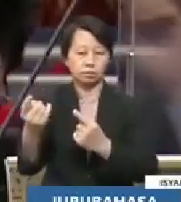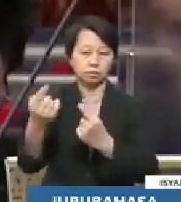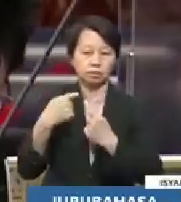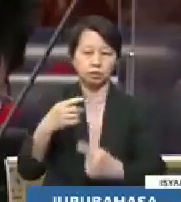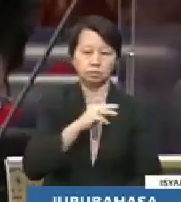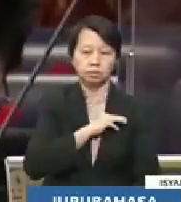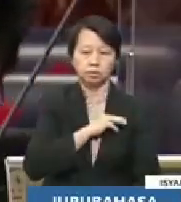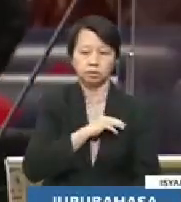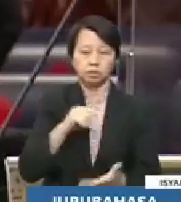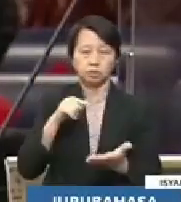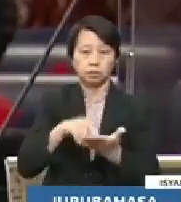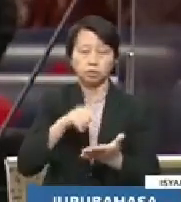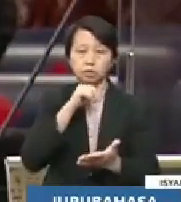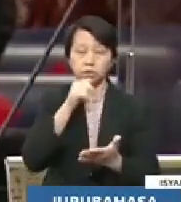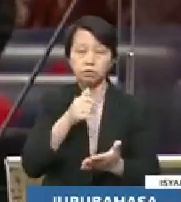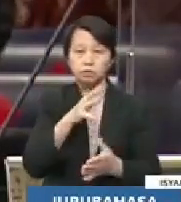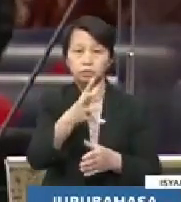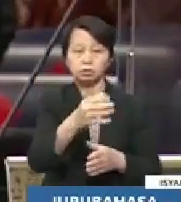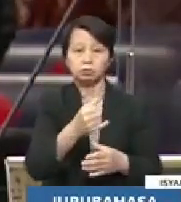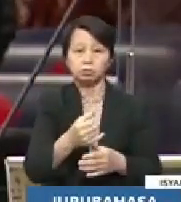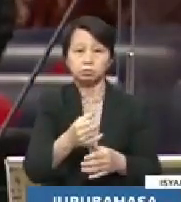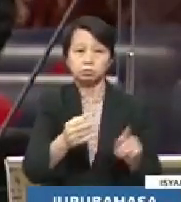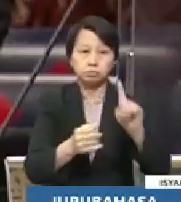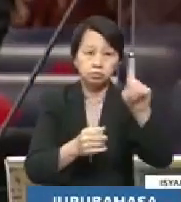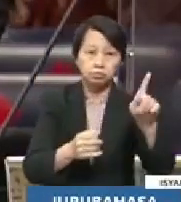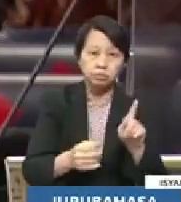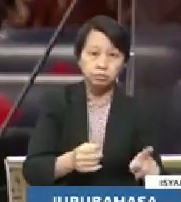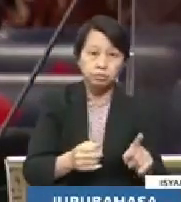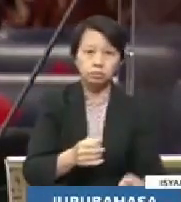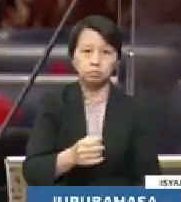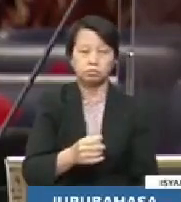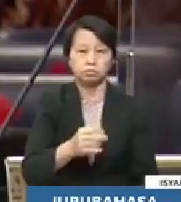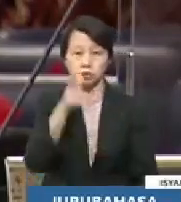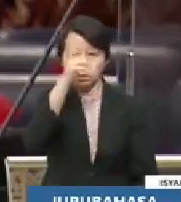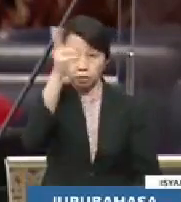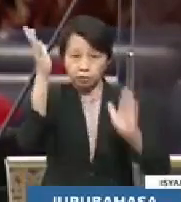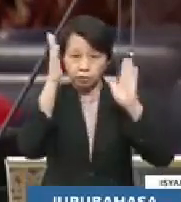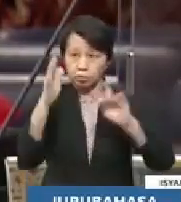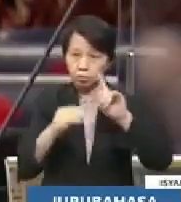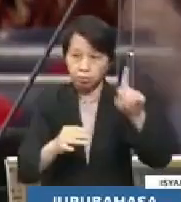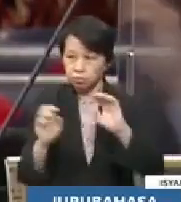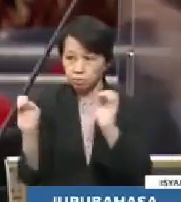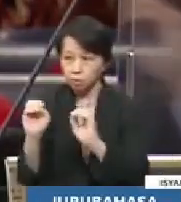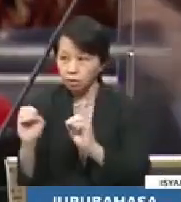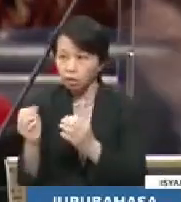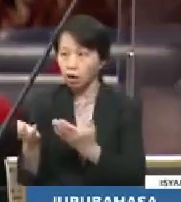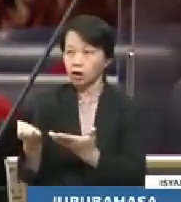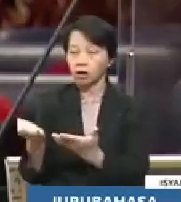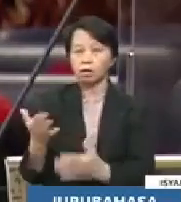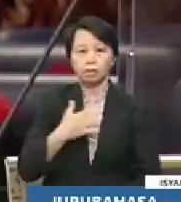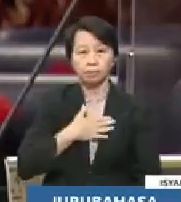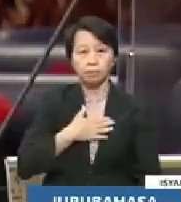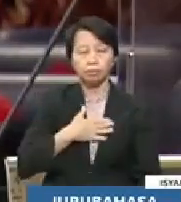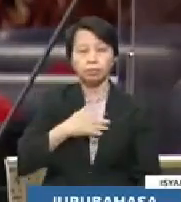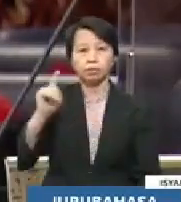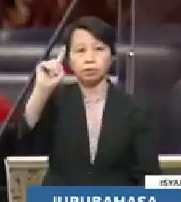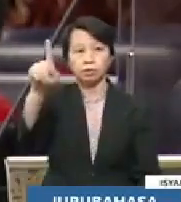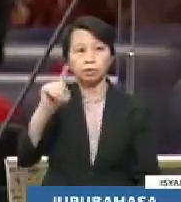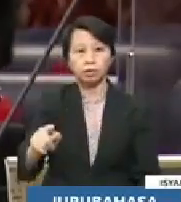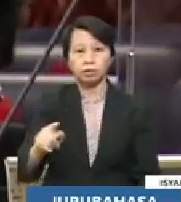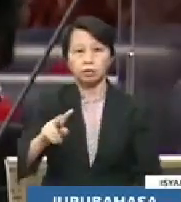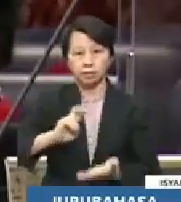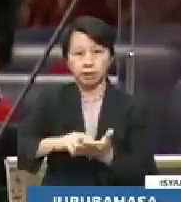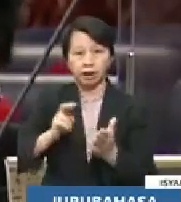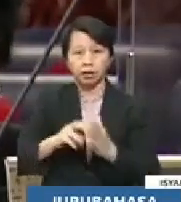Anda benci bau kali ini tidak dirujuk kepada kemunculannya persatuan dana soalnya saya